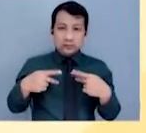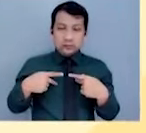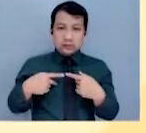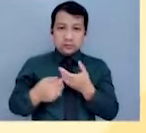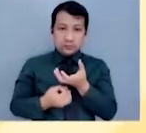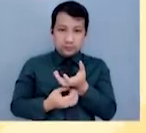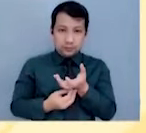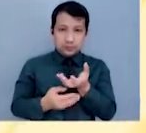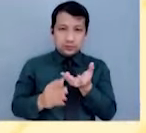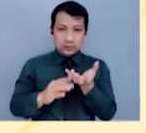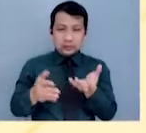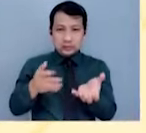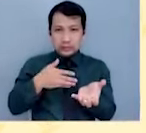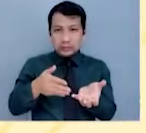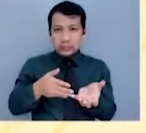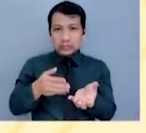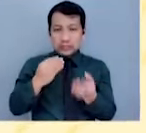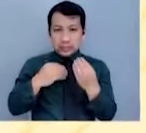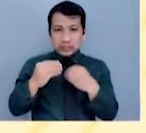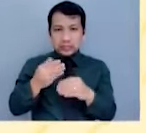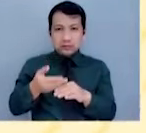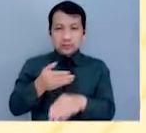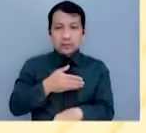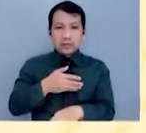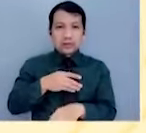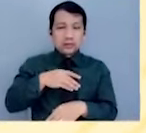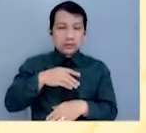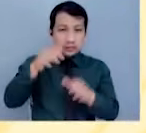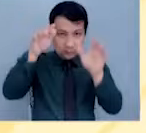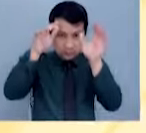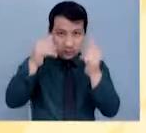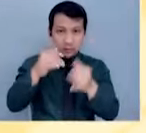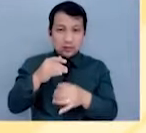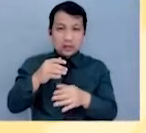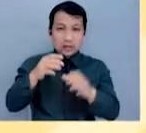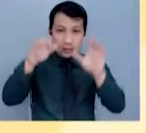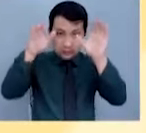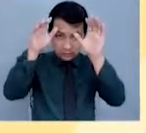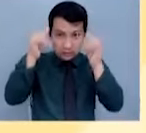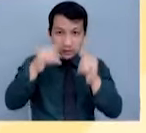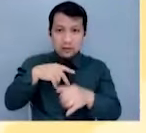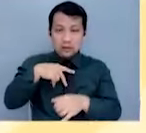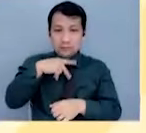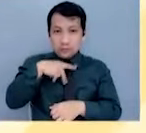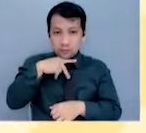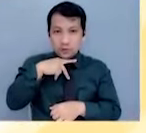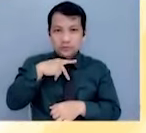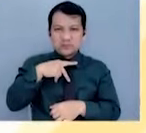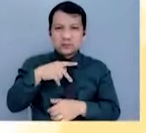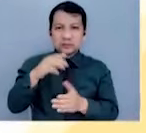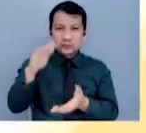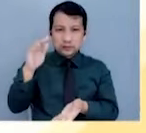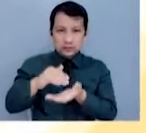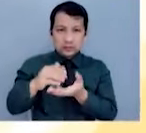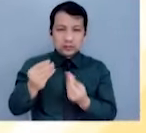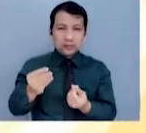pinakukuluan, pinakabago nating kainin ng baka at baboy. So there will be less chance